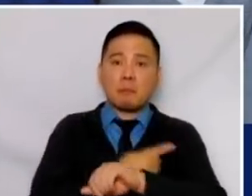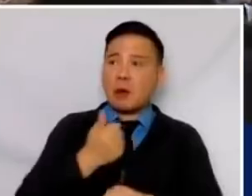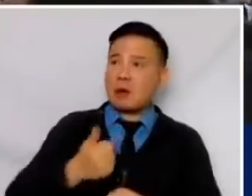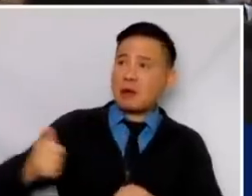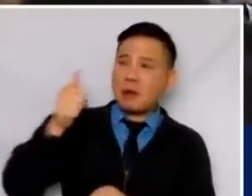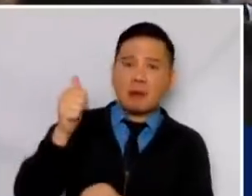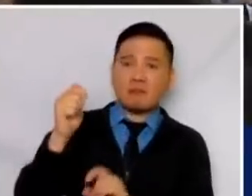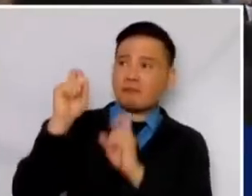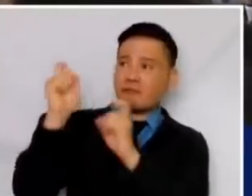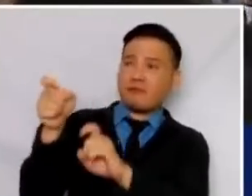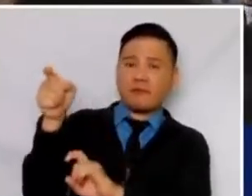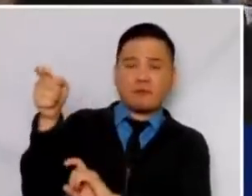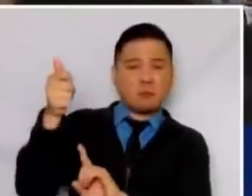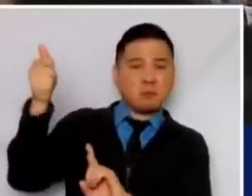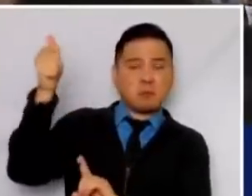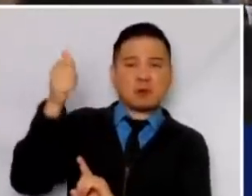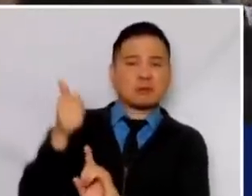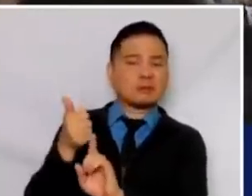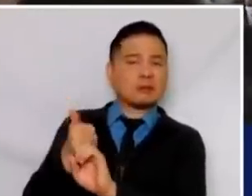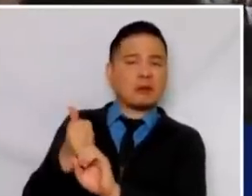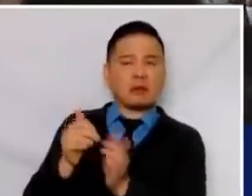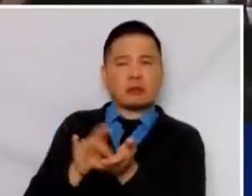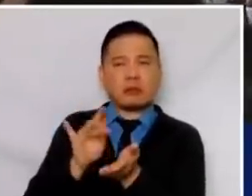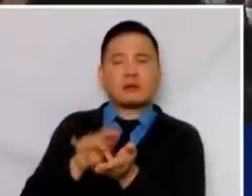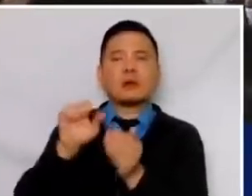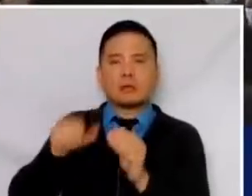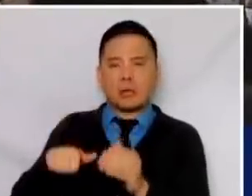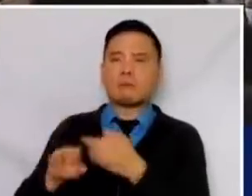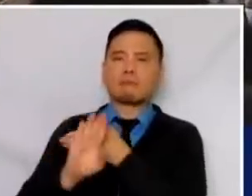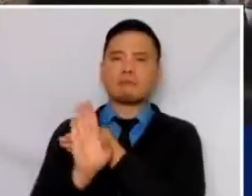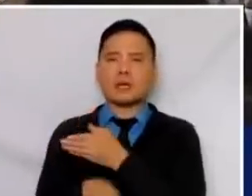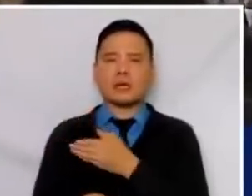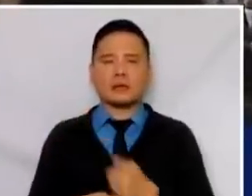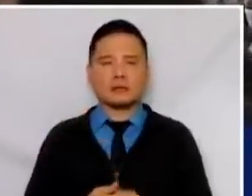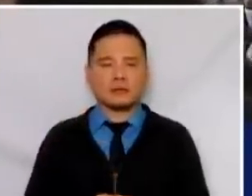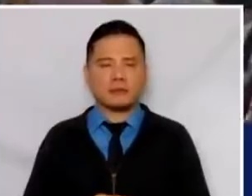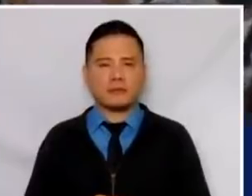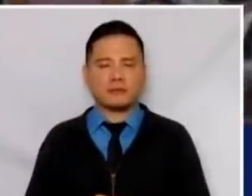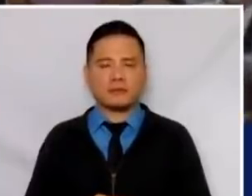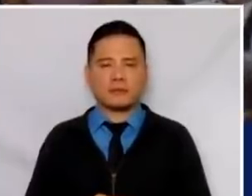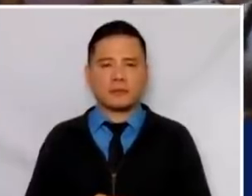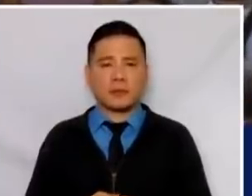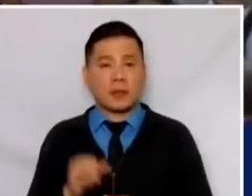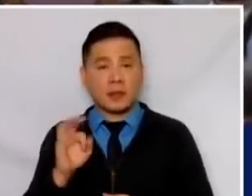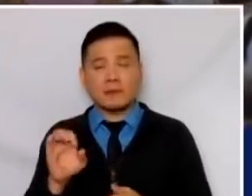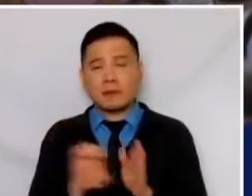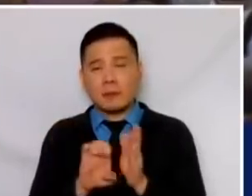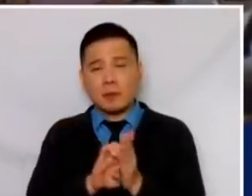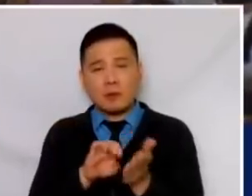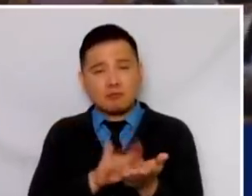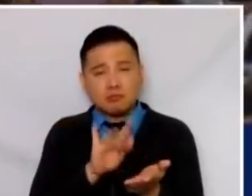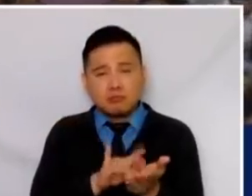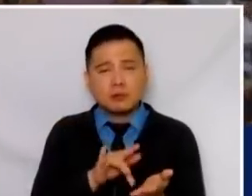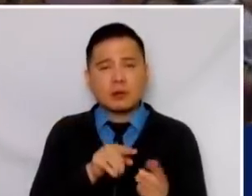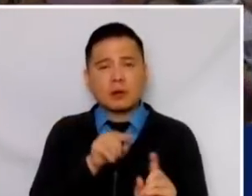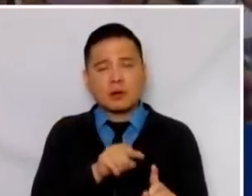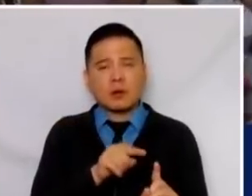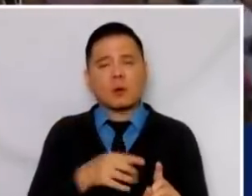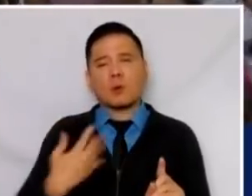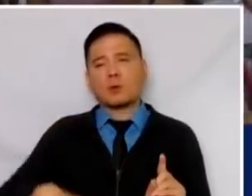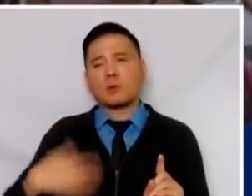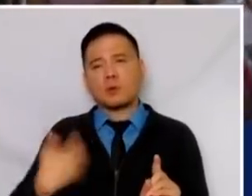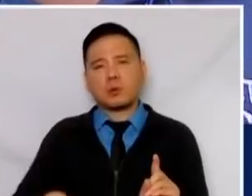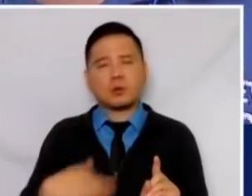niya. Dapat din anyang palagutin ang mga gumawa ng pang-aabuso at krimen bago pa ang People Power